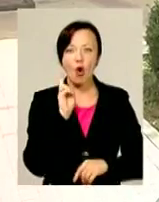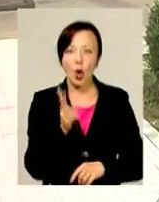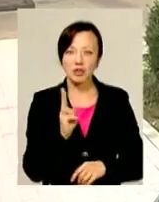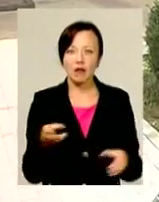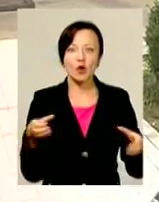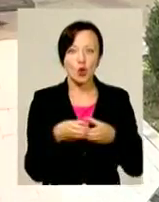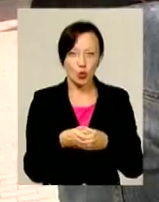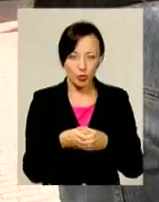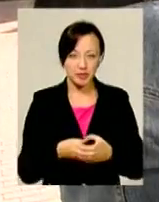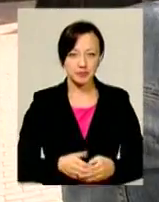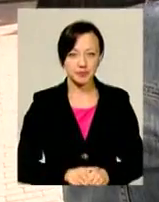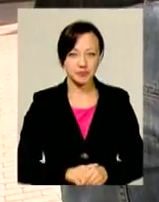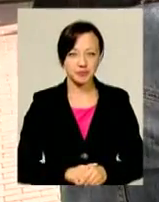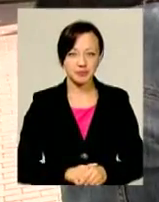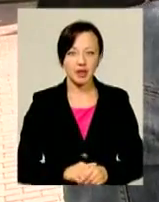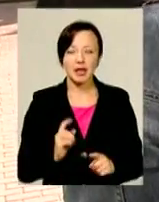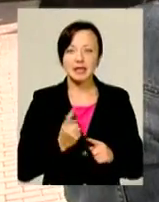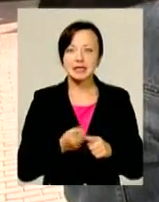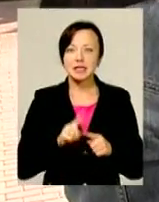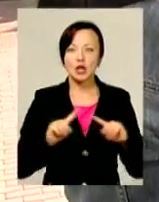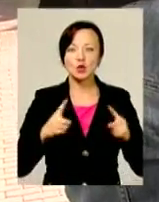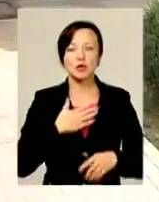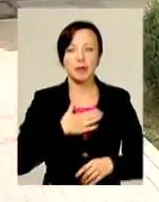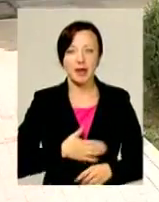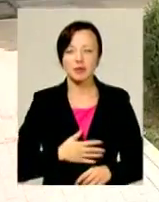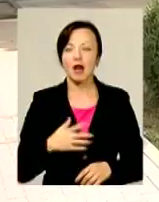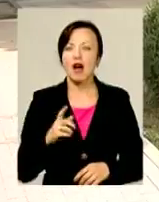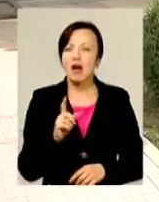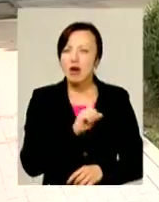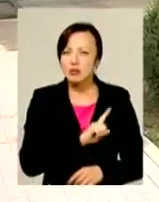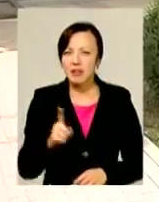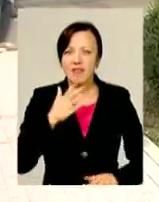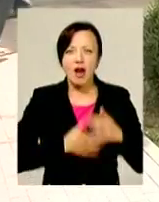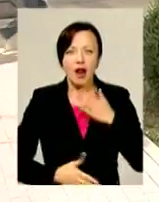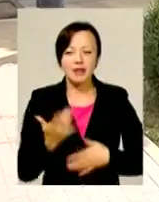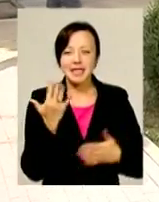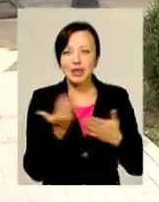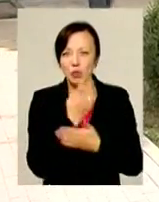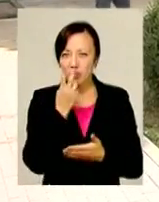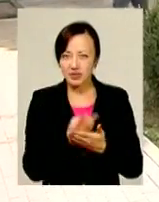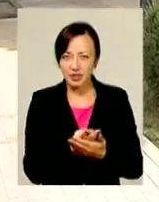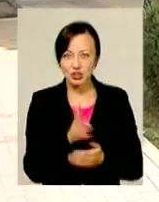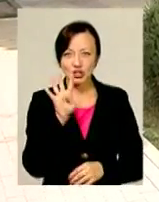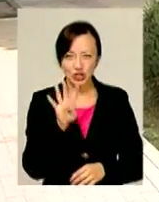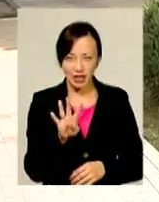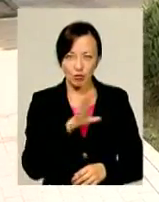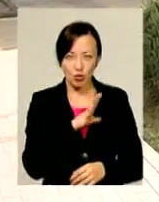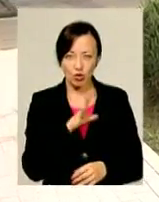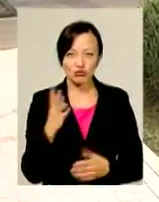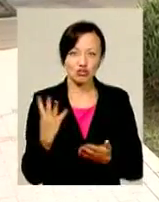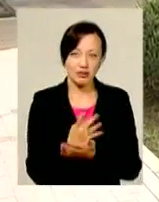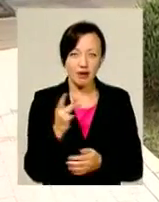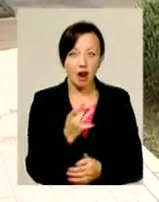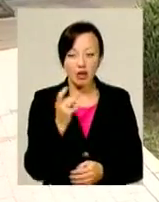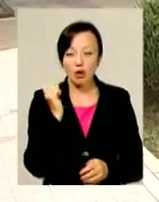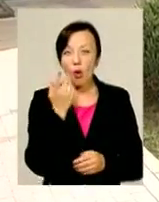в групі хтось не зробить Хмельницький. Це дуже приємно. Особливо, що найбільше радує, вже скільки ми фільмів подивилися, 4 фільми було, правда? Кожного разу,